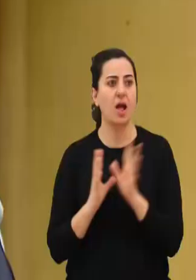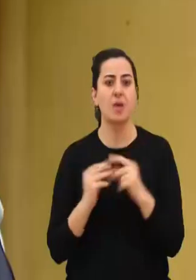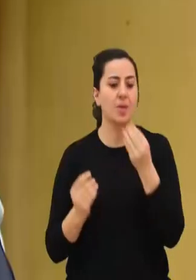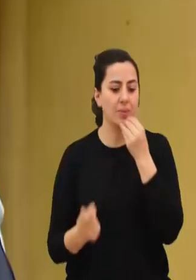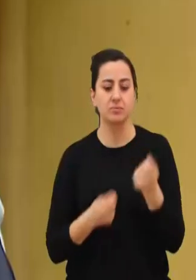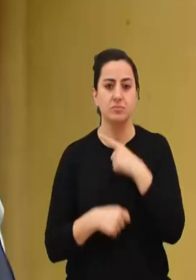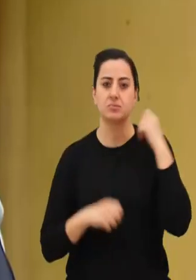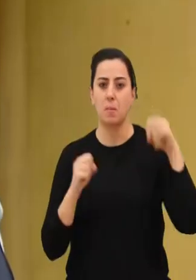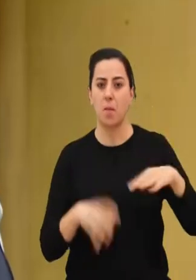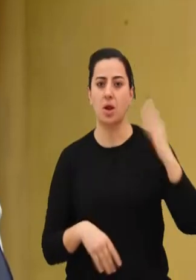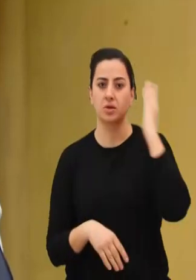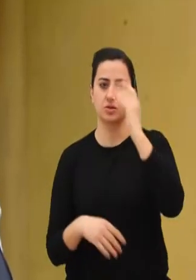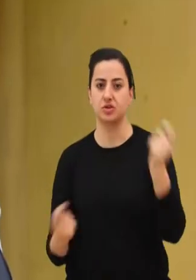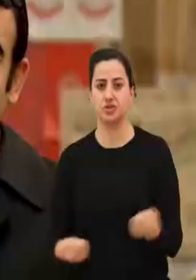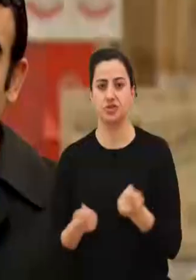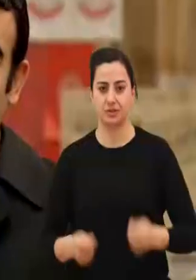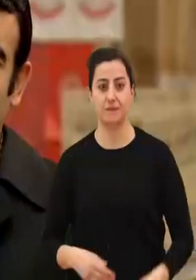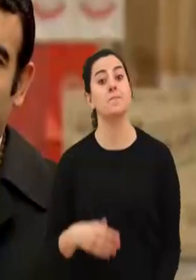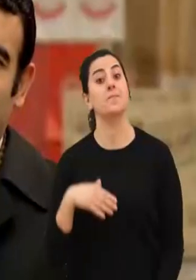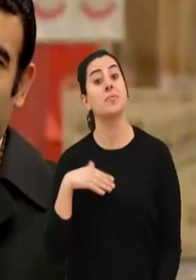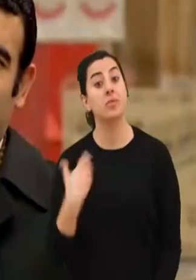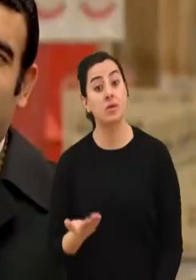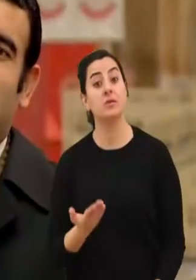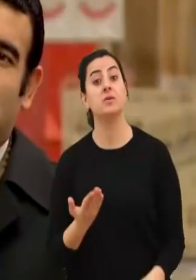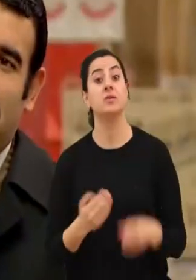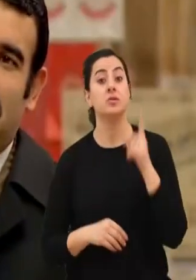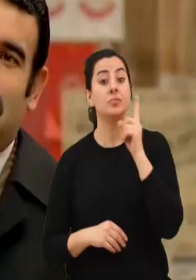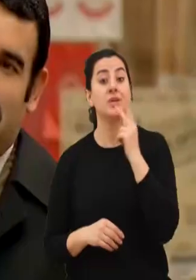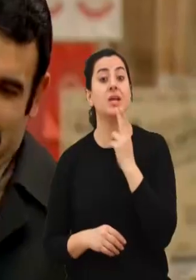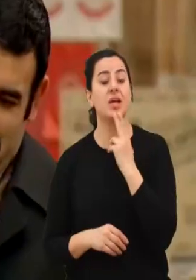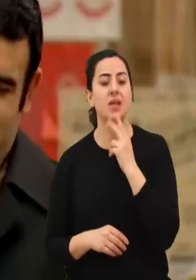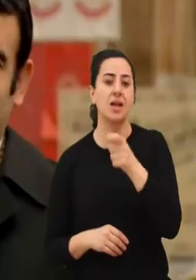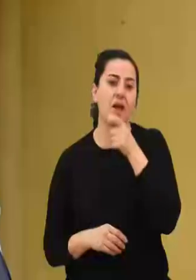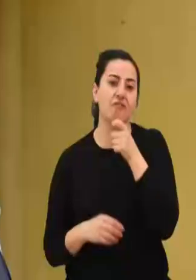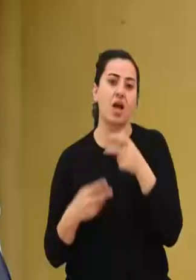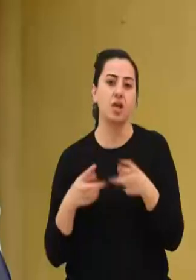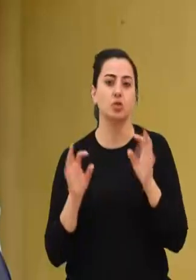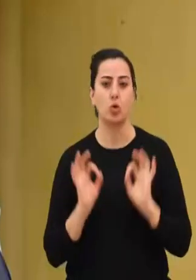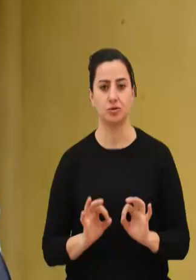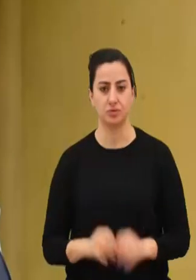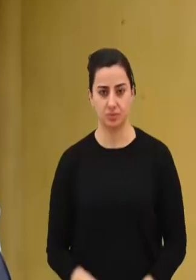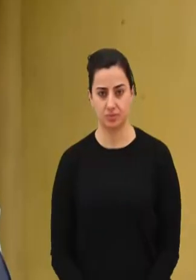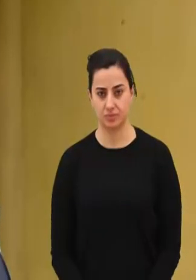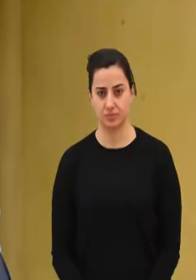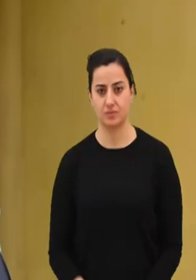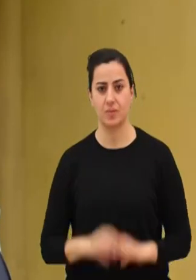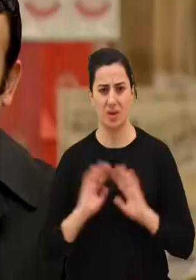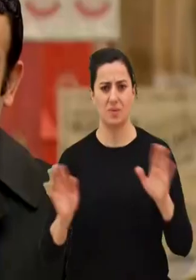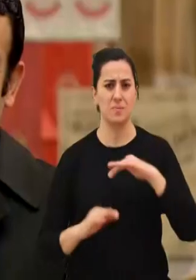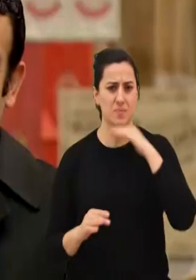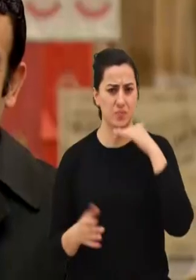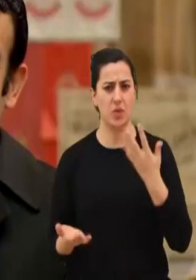ya. Ayrıca bir kadınlar kahvesi açacağım. Yeter